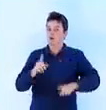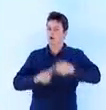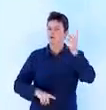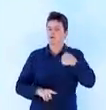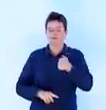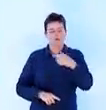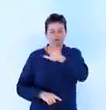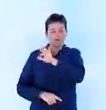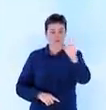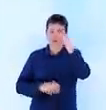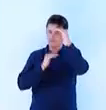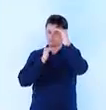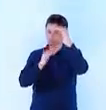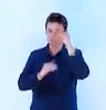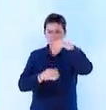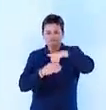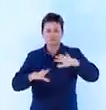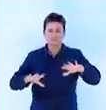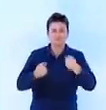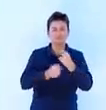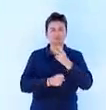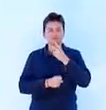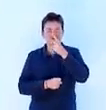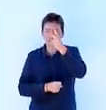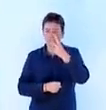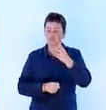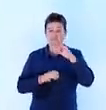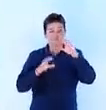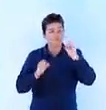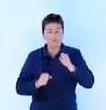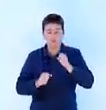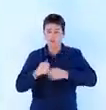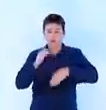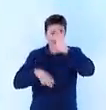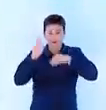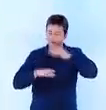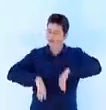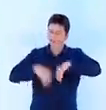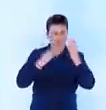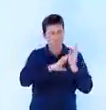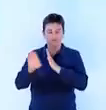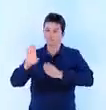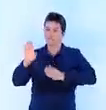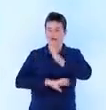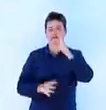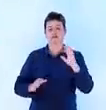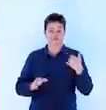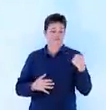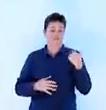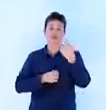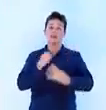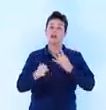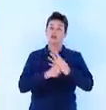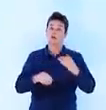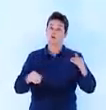la France, en son talent, en son génie, à sa capacité de surmonter les épreuves. Durant ces quatre dernières années, où nous avons